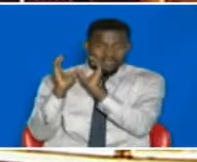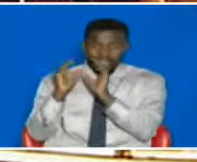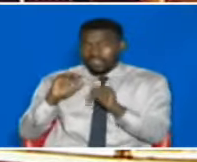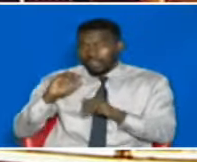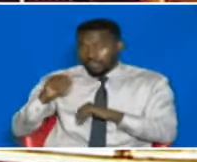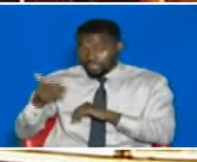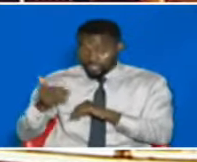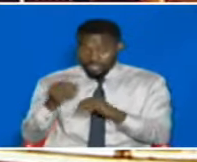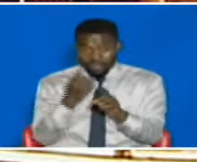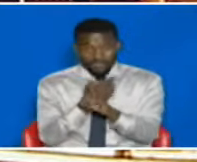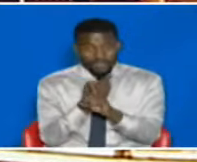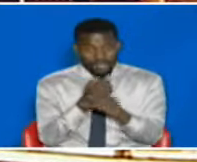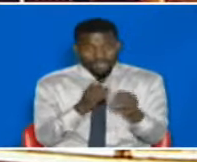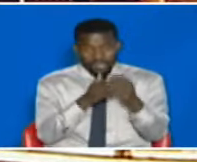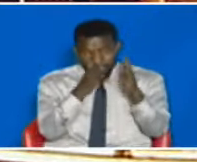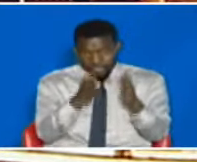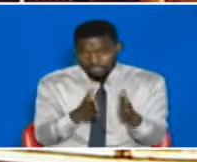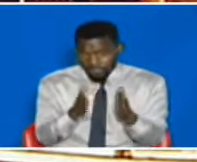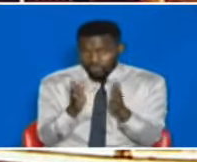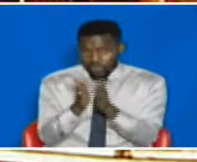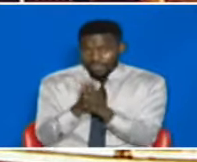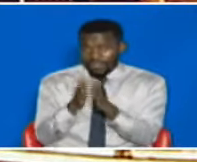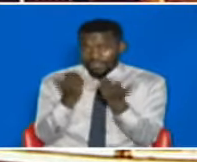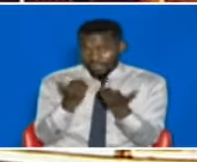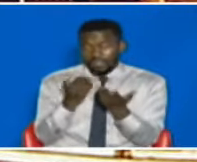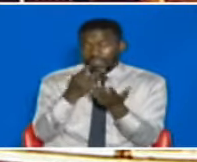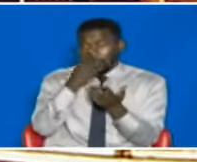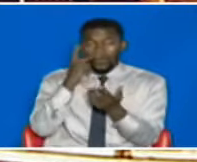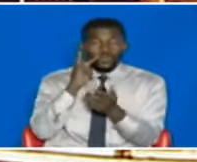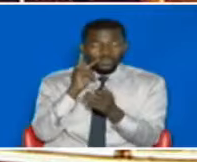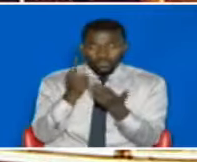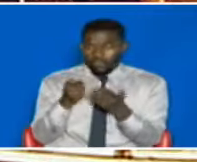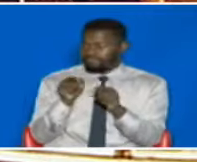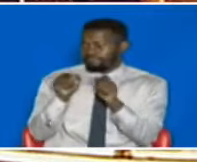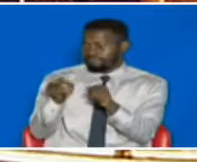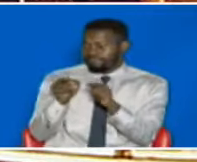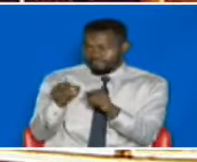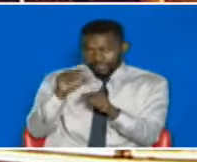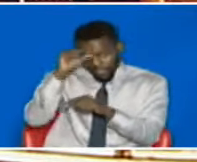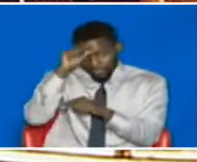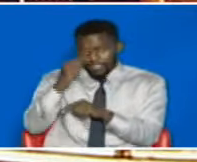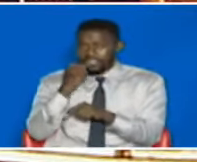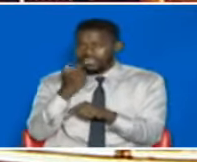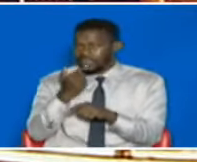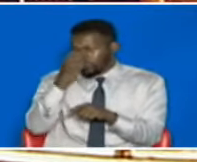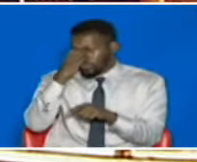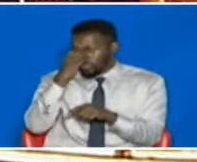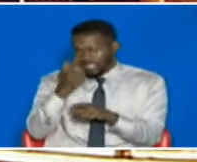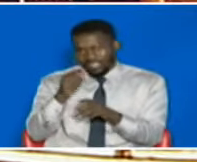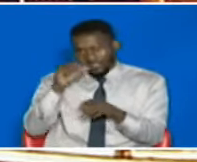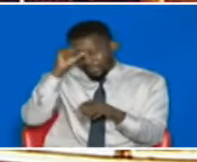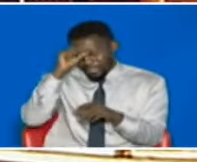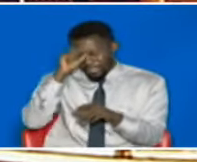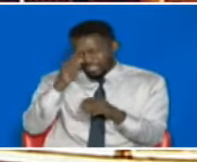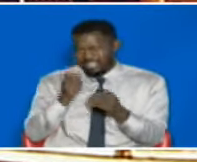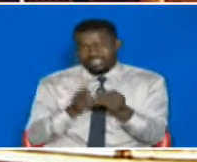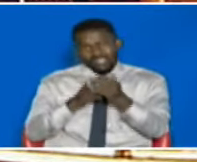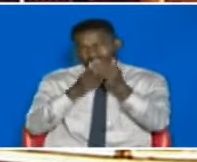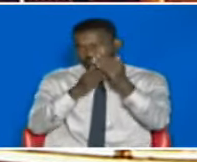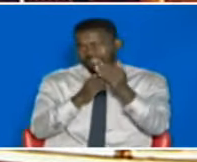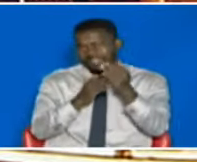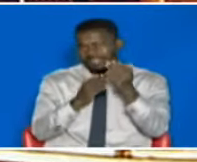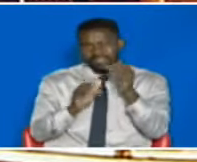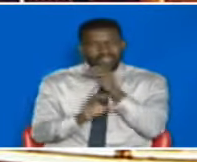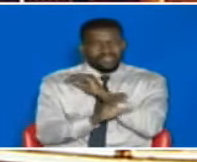hao wakiongozwa na kinara wa Wiper Kalonzo Musyoka wamekashifu vikali serikali ya Ruto kwa jinsi na viongoza taifa.